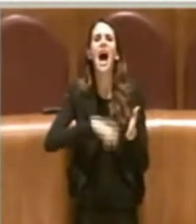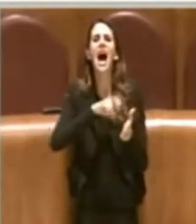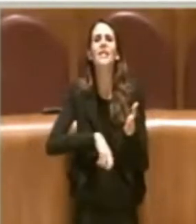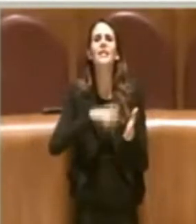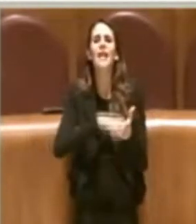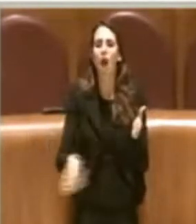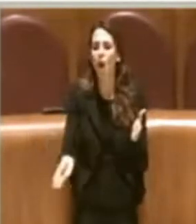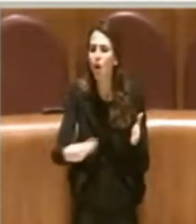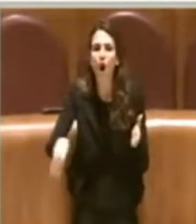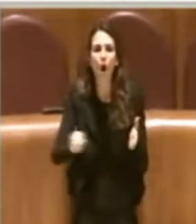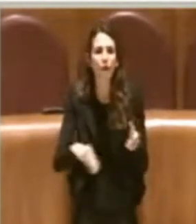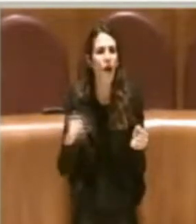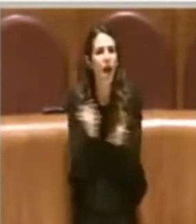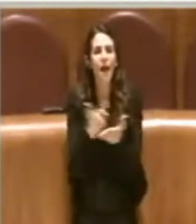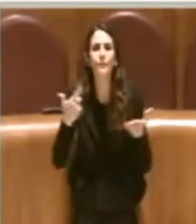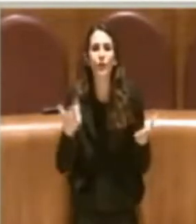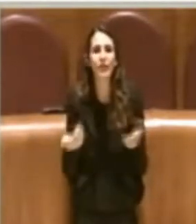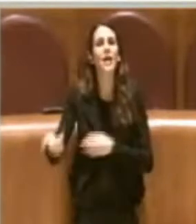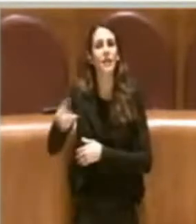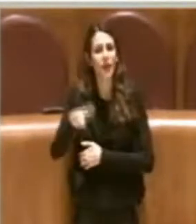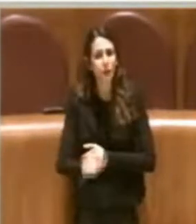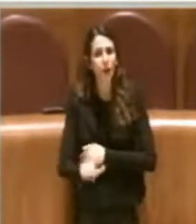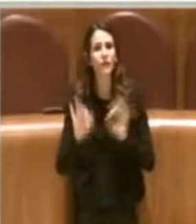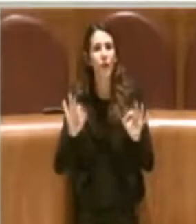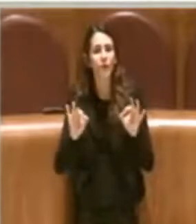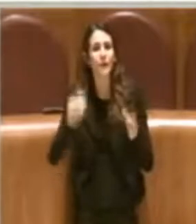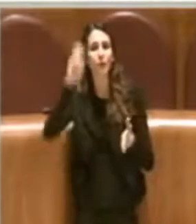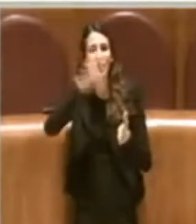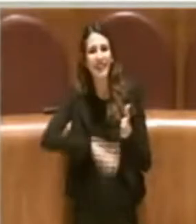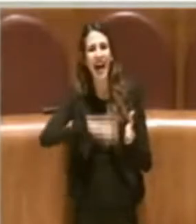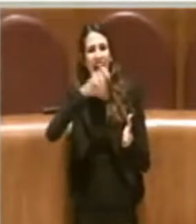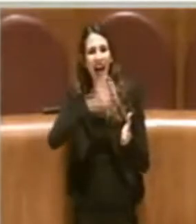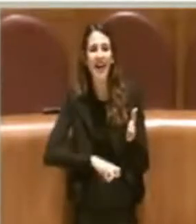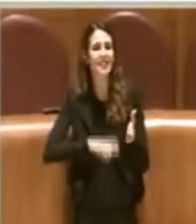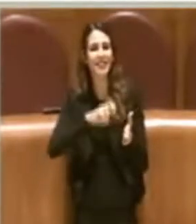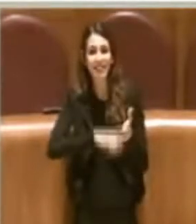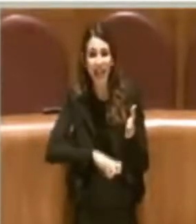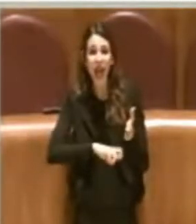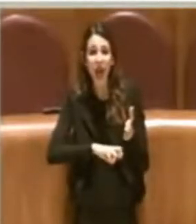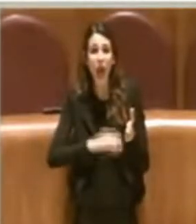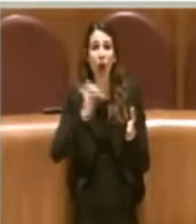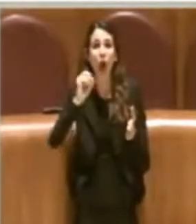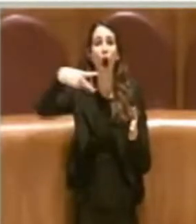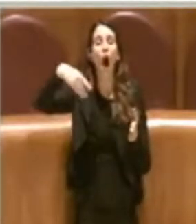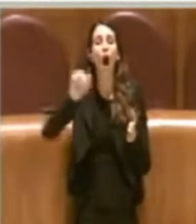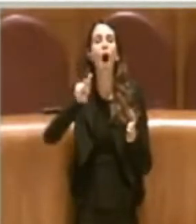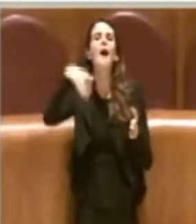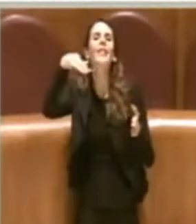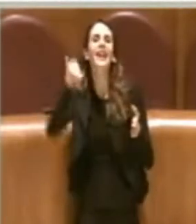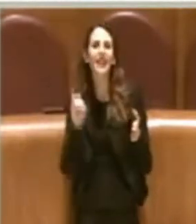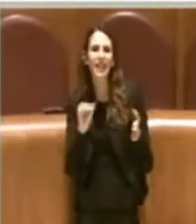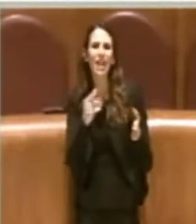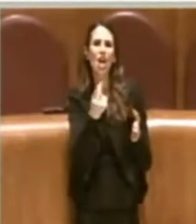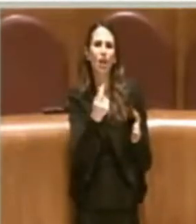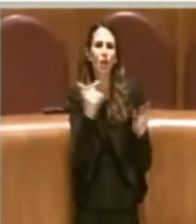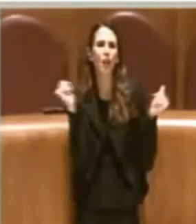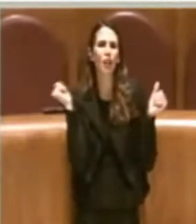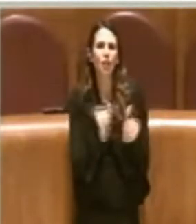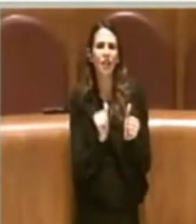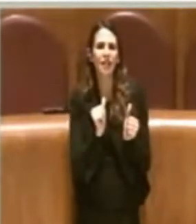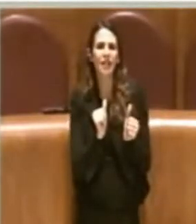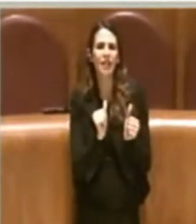sono oneri che devono essere, i cui benefici si devono necessariamente riflettere sulla